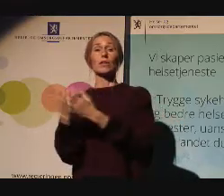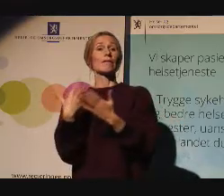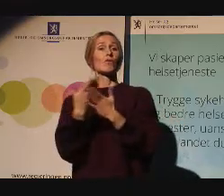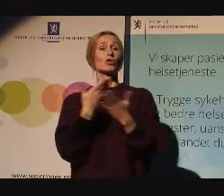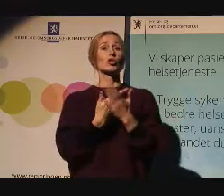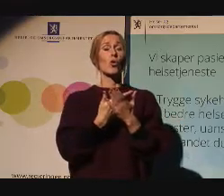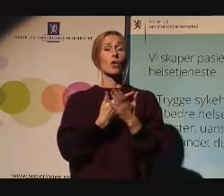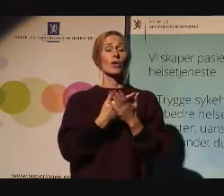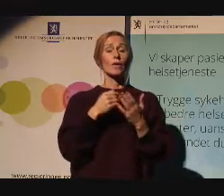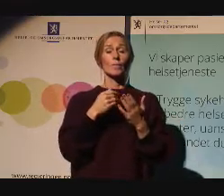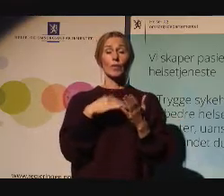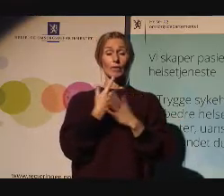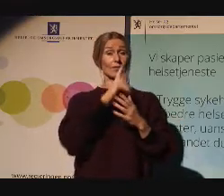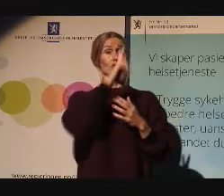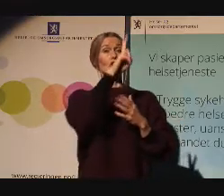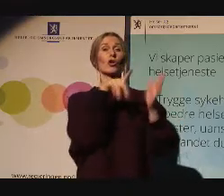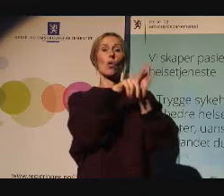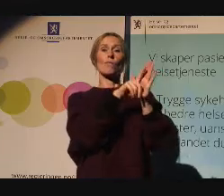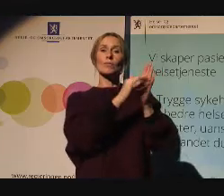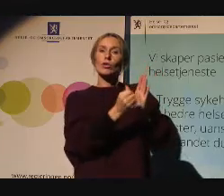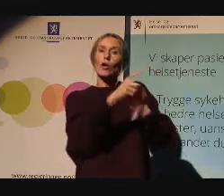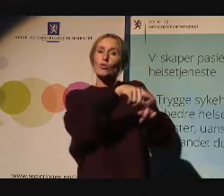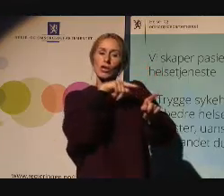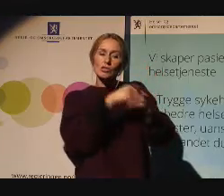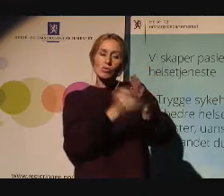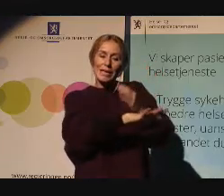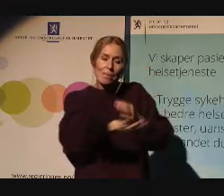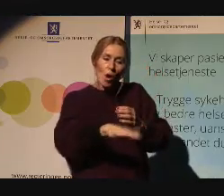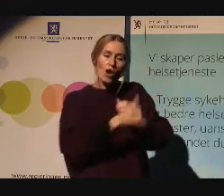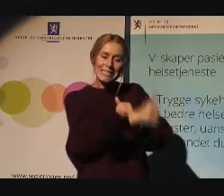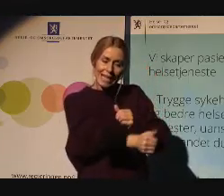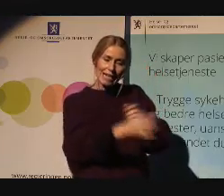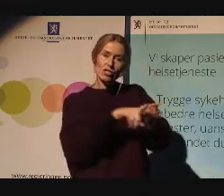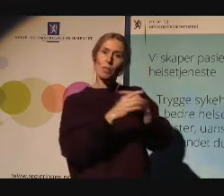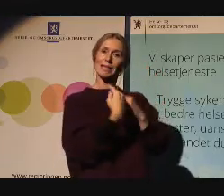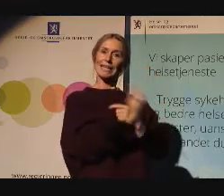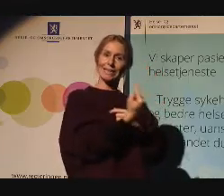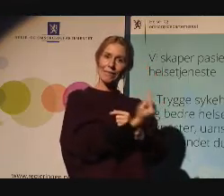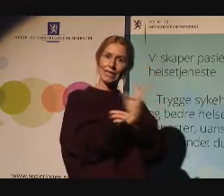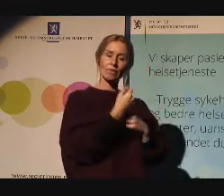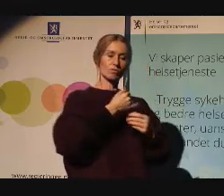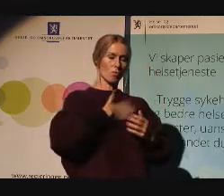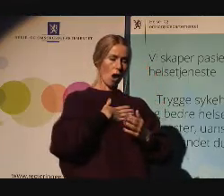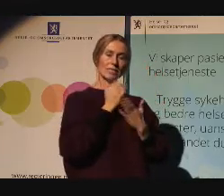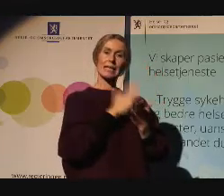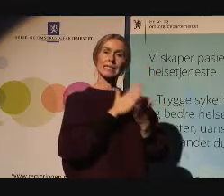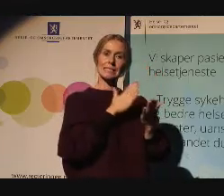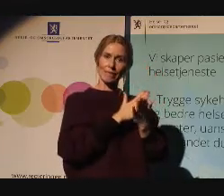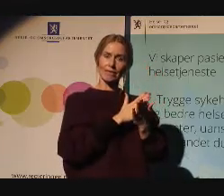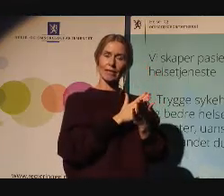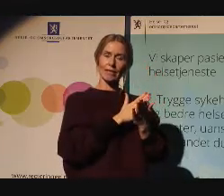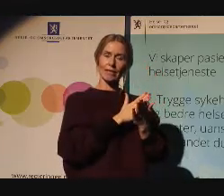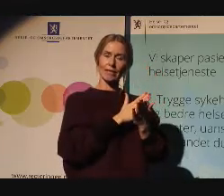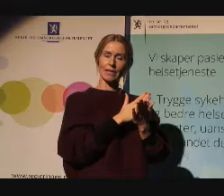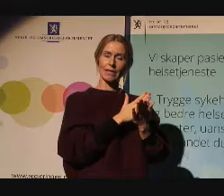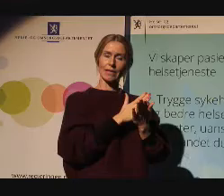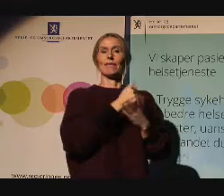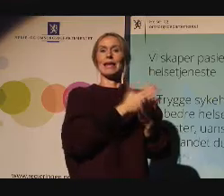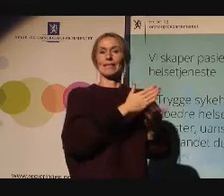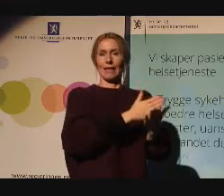annet at den nye loven skal ta utgangspunkt i barnet som en individ med selvstendige rettigheter. Utvalget